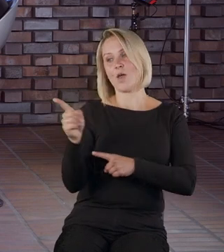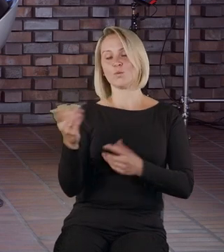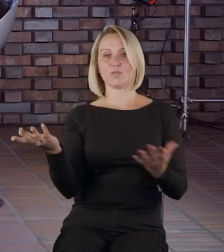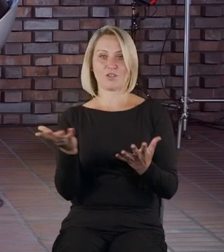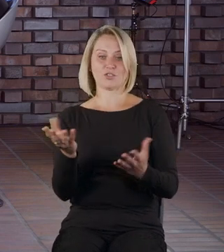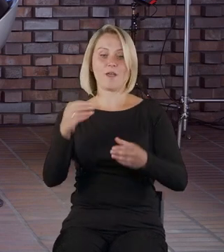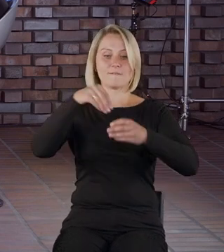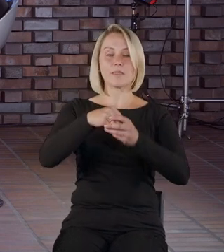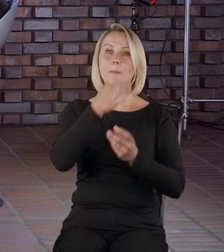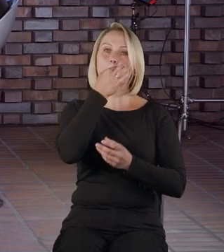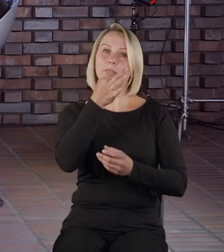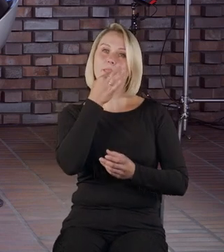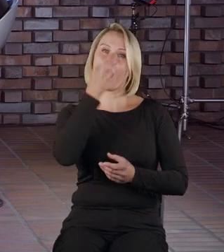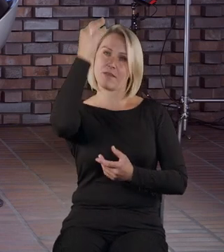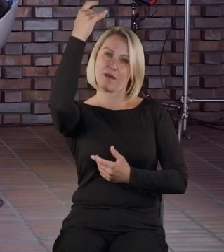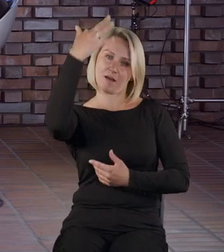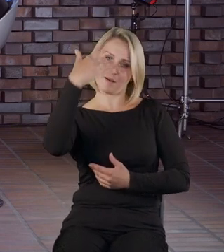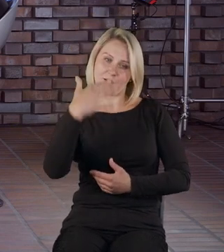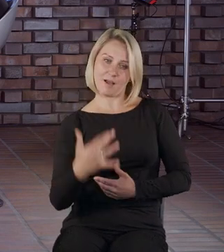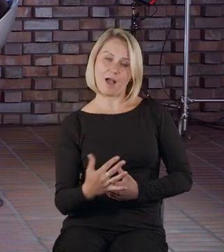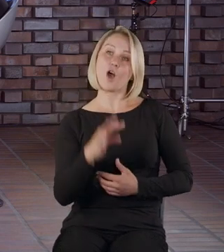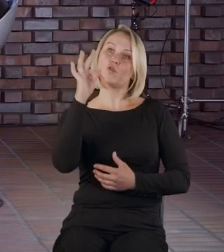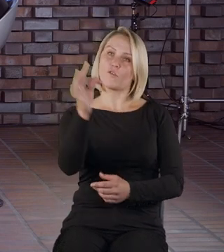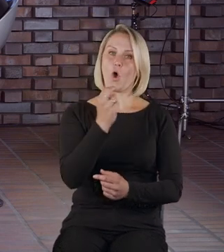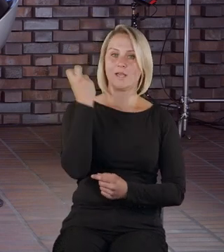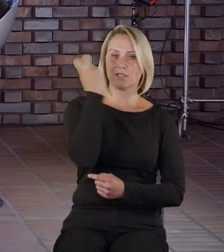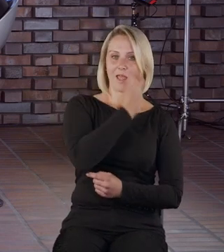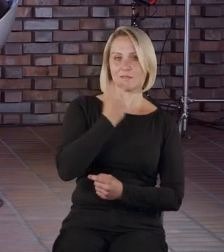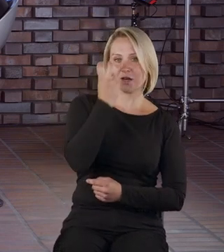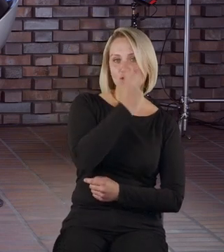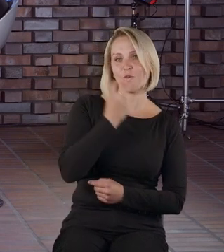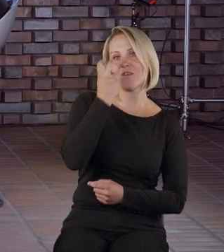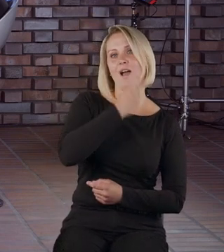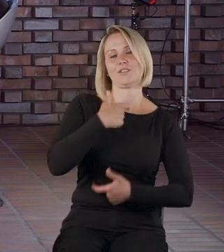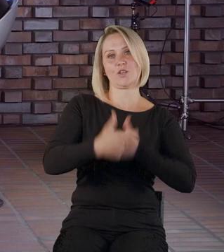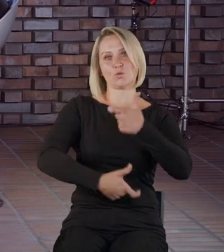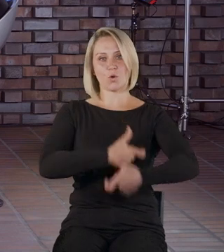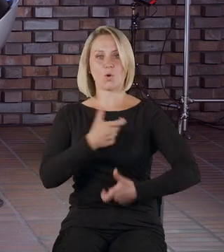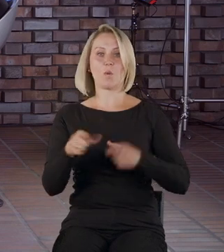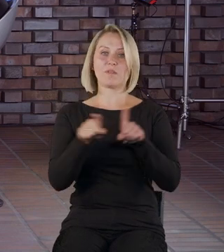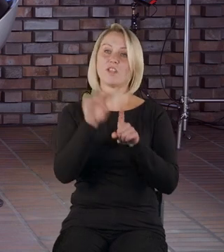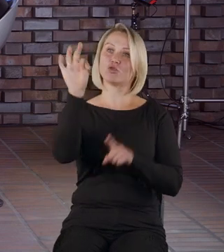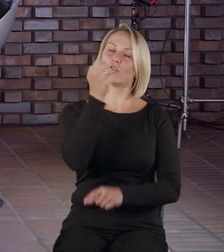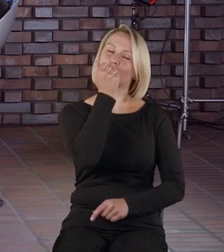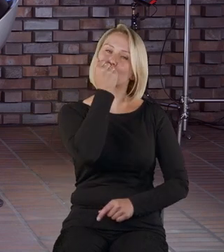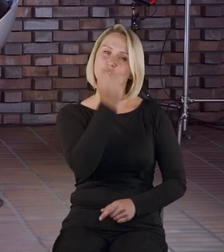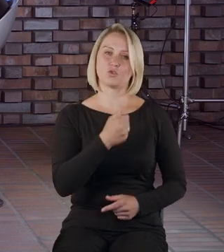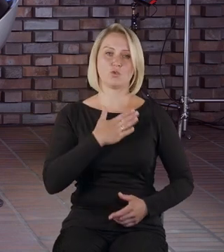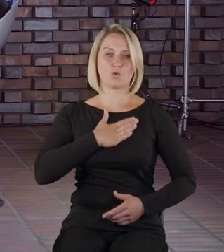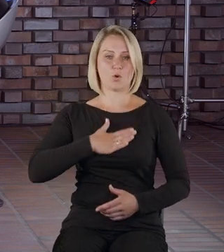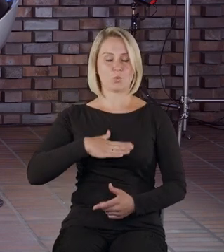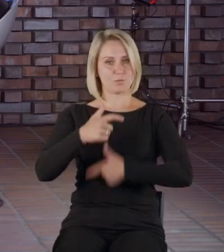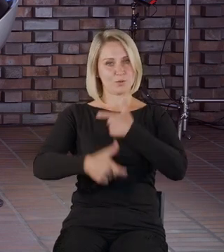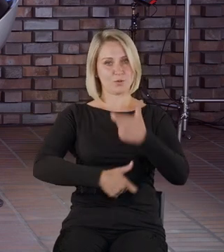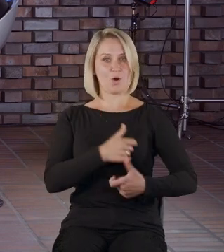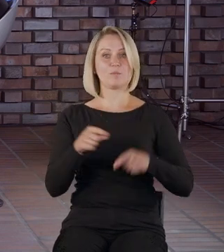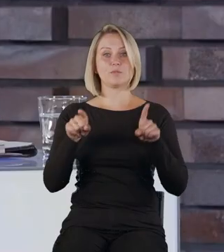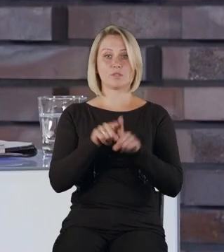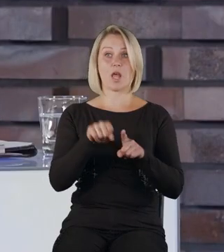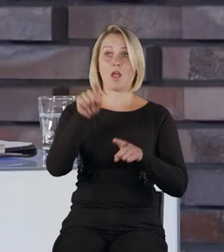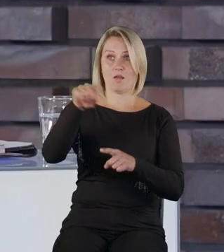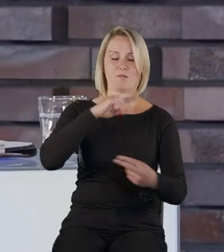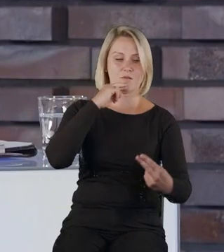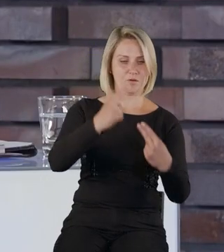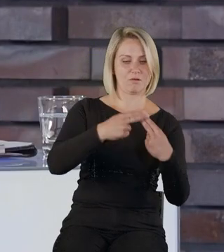odpowiada na kilkanaście pytań, które dotyczą jego zainteresowań, dotyczą jego pasji. Na podstawie odpowiedzi,